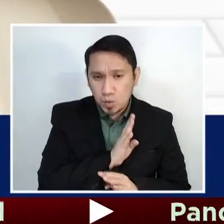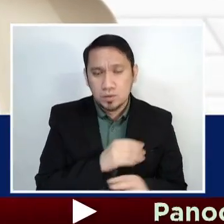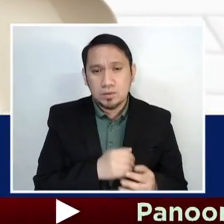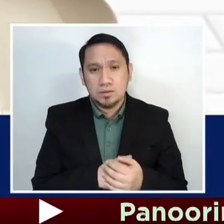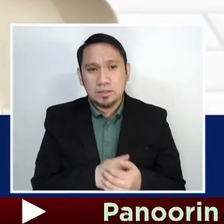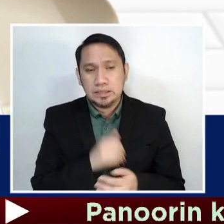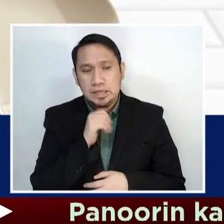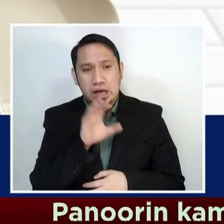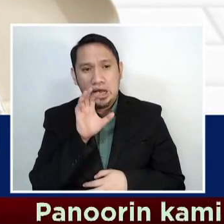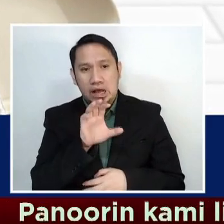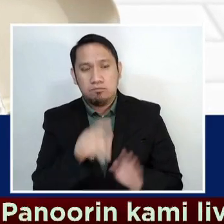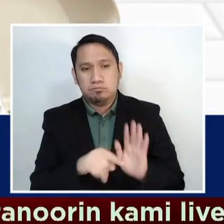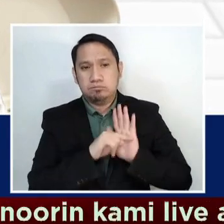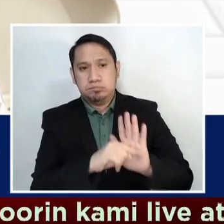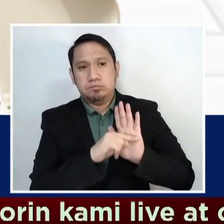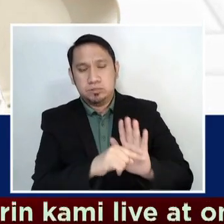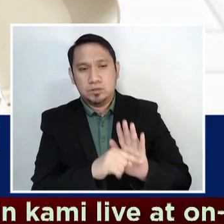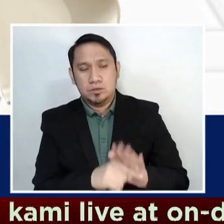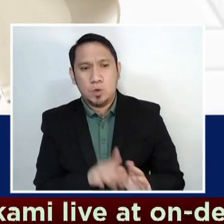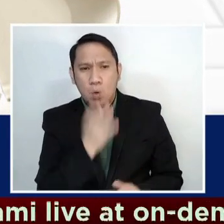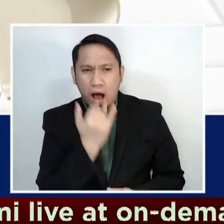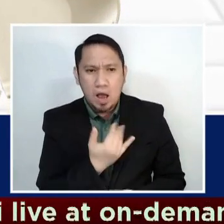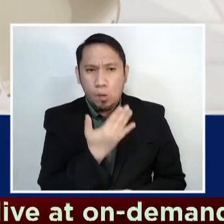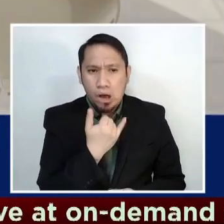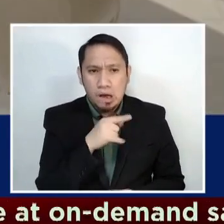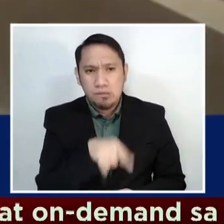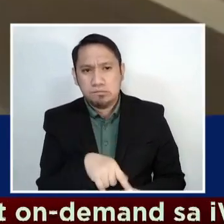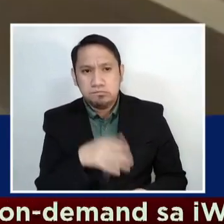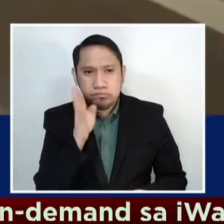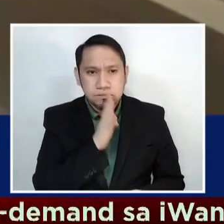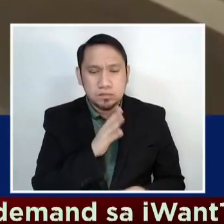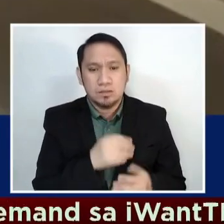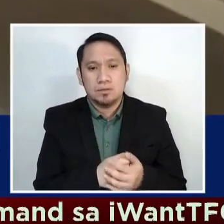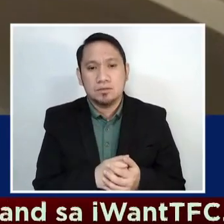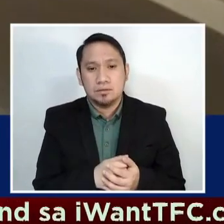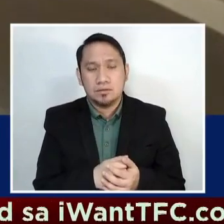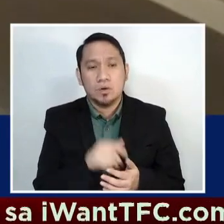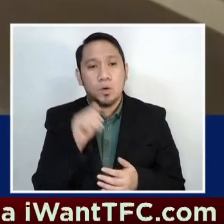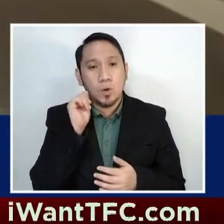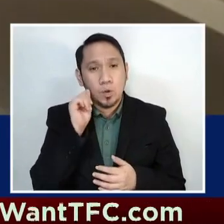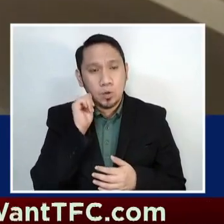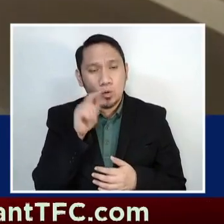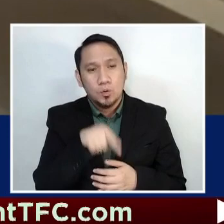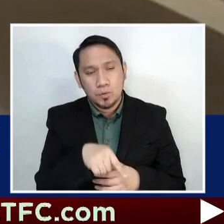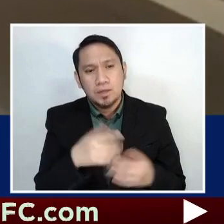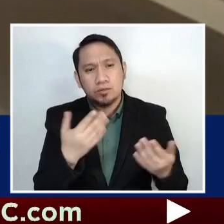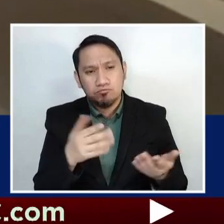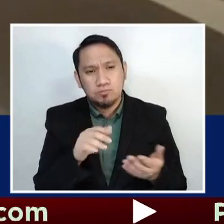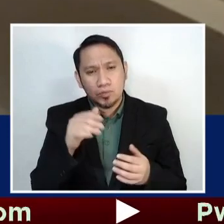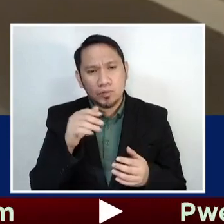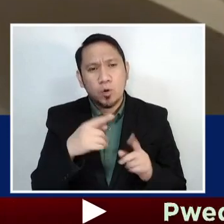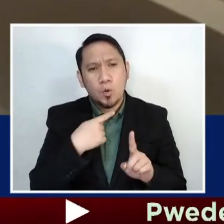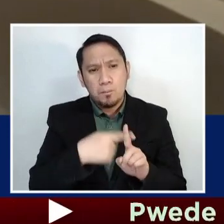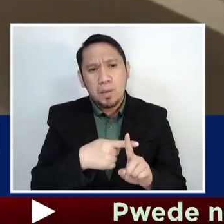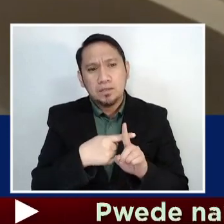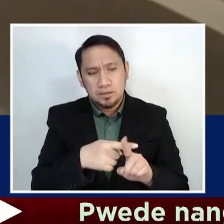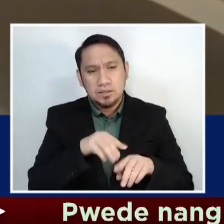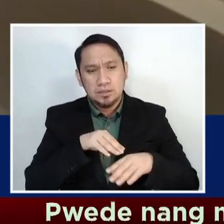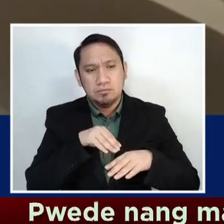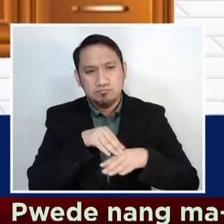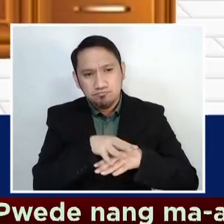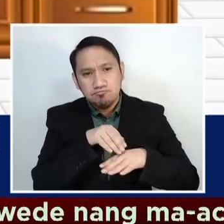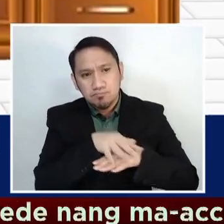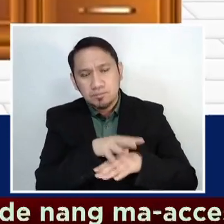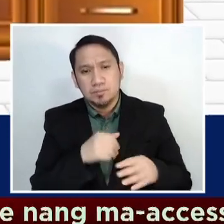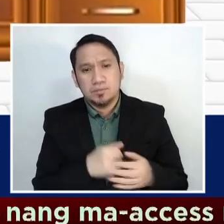negative parenting na, ano, well, bakit mo binasag? It's always like, keep it in your hands. Yung parang positive words laging ginagamit